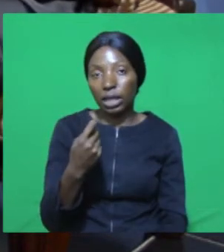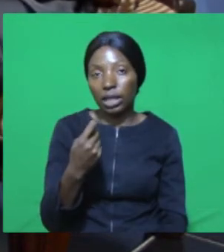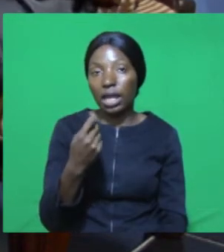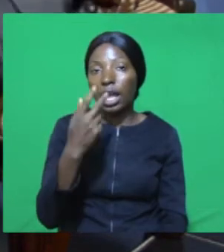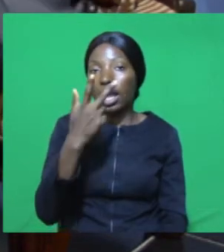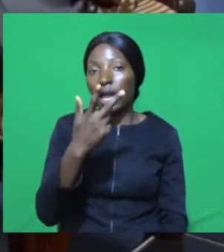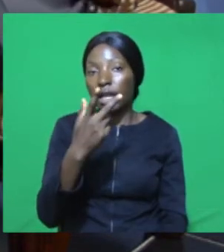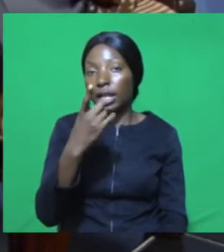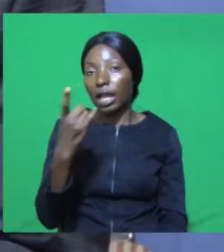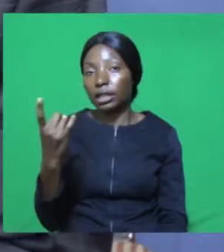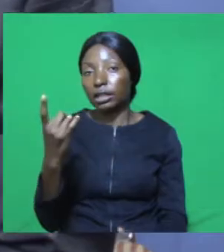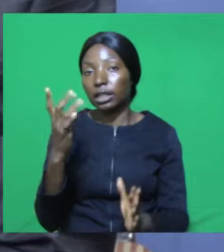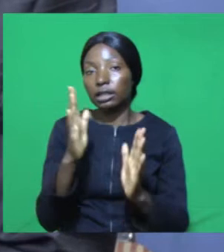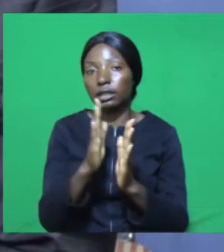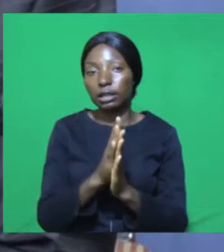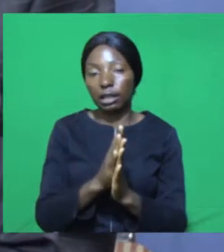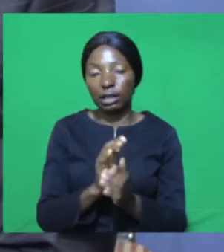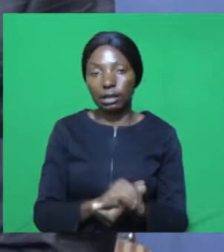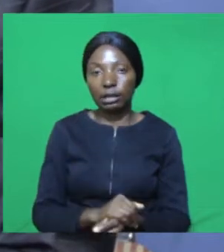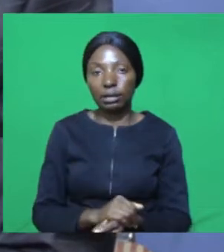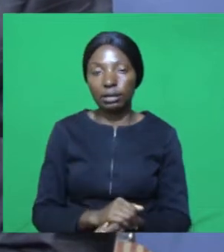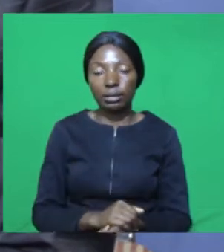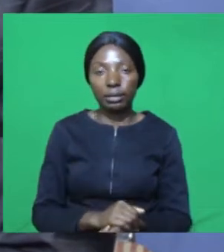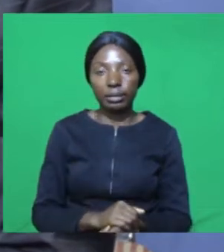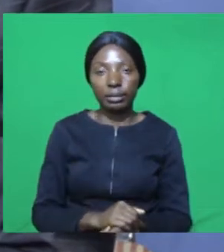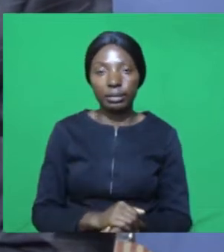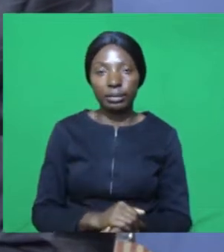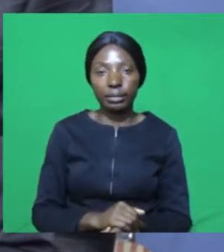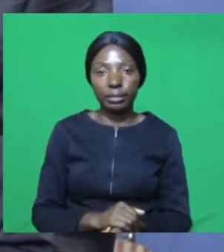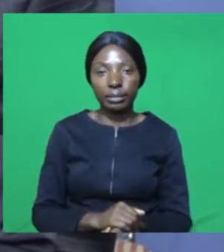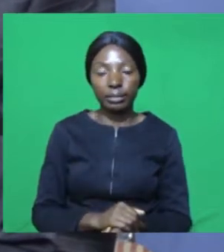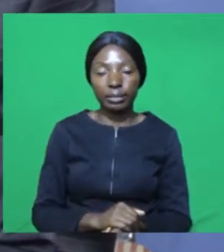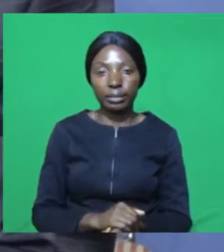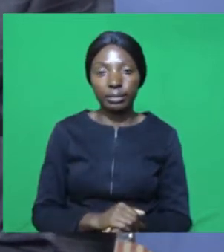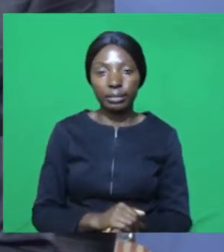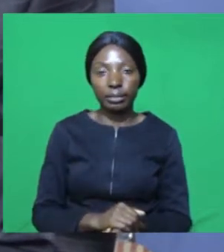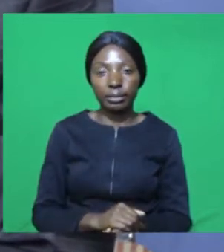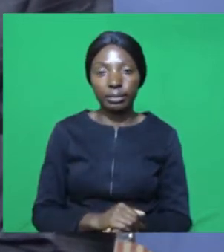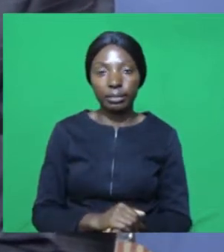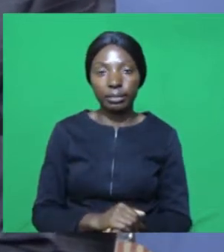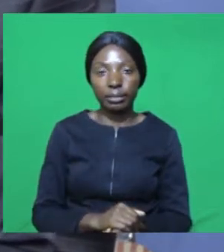1810. AD 34 plus 1110.